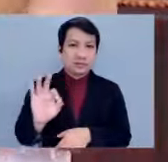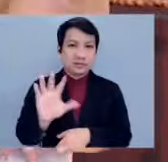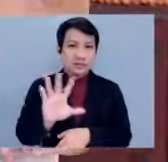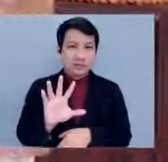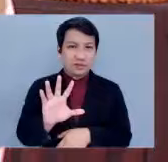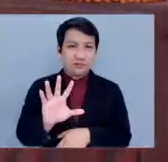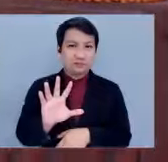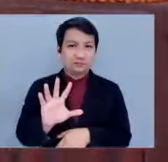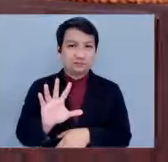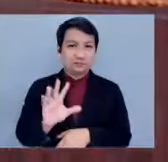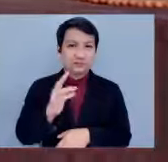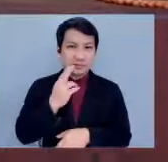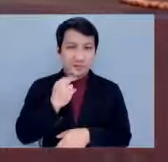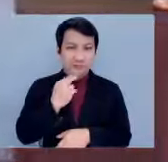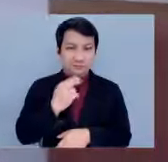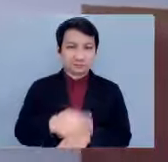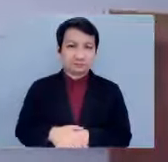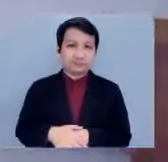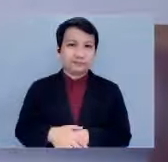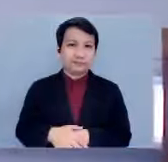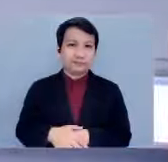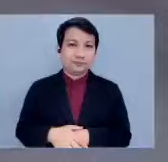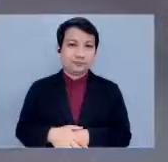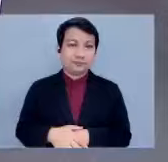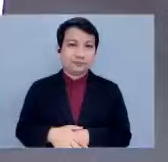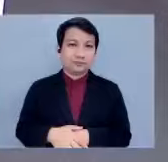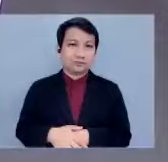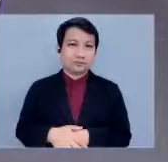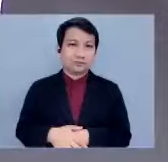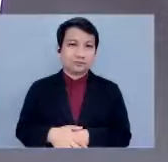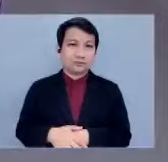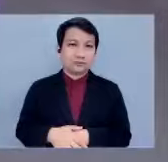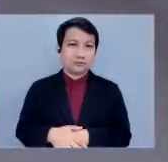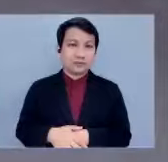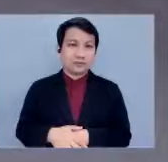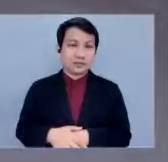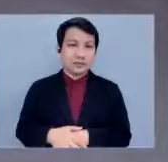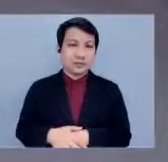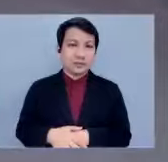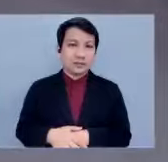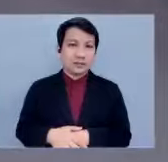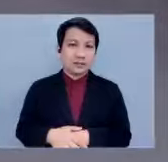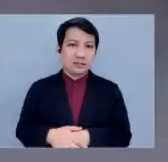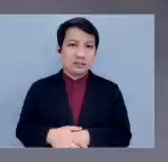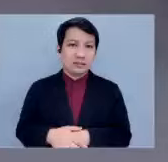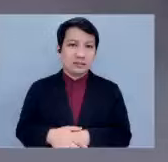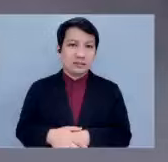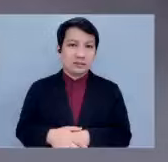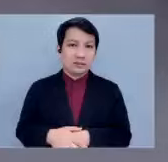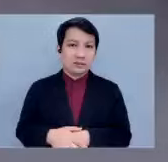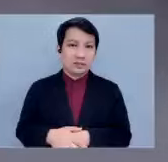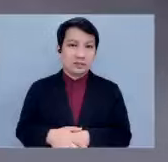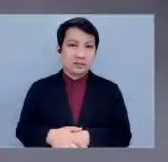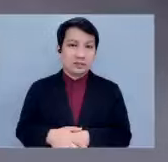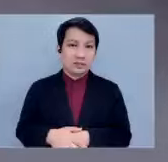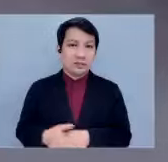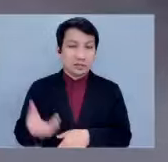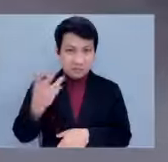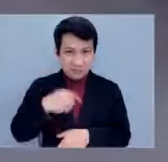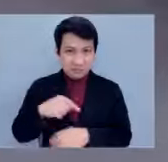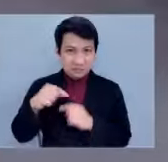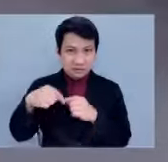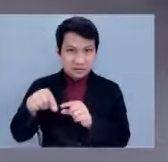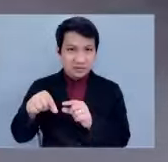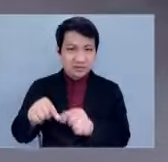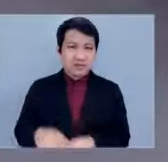$795. O, oh, diba? Yan may bigas natin. This one is our... Ay, mas malaki pa. Ito po, ito po yung malaki. Yan yung meron na po. Malaki pa ito. Yeah. Oh, ito pang grocery talaga to. Yes. So, magkano to?